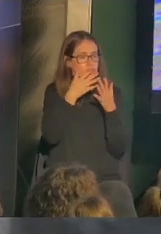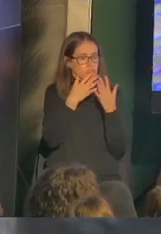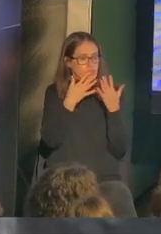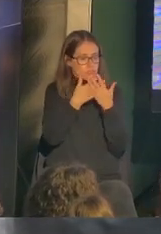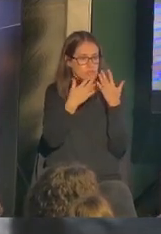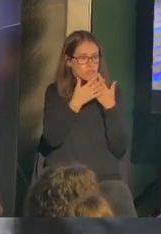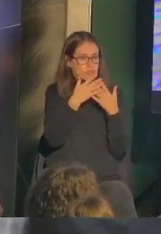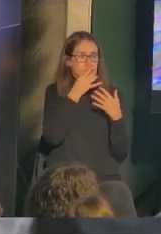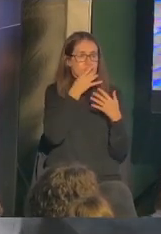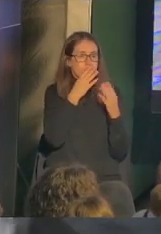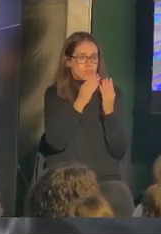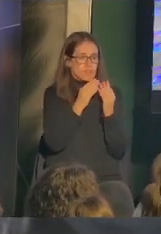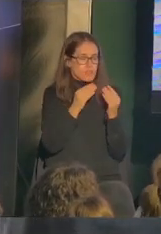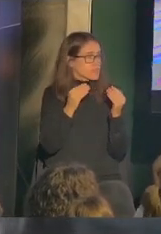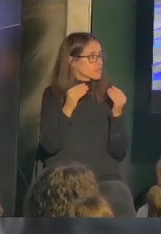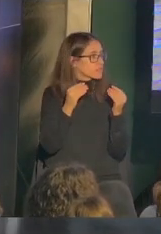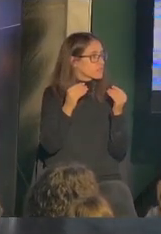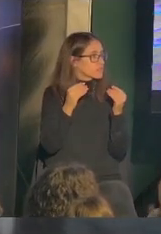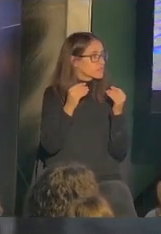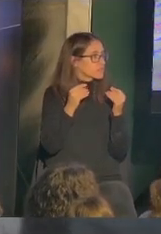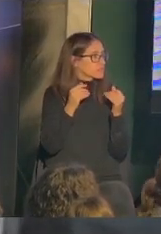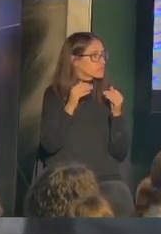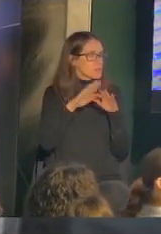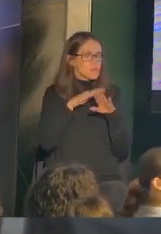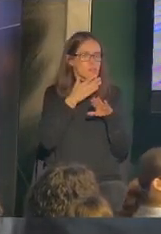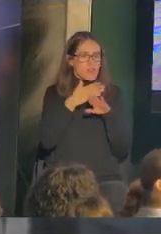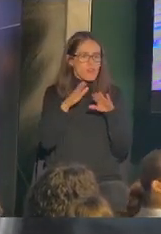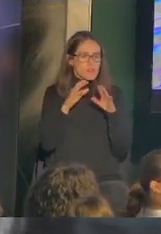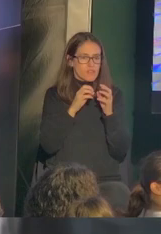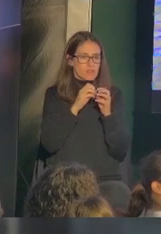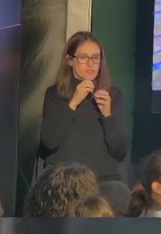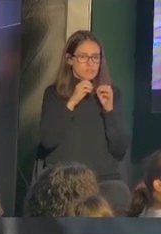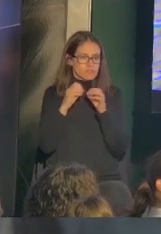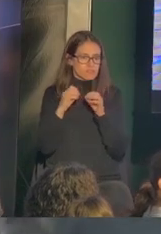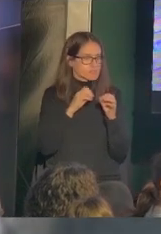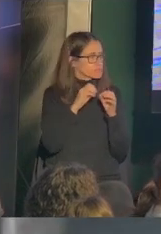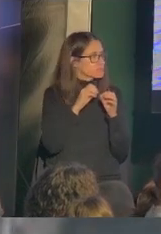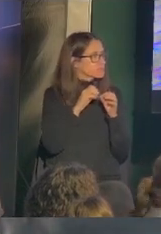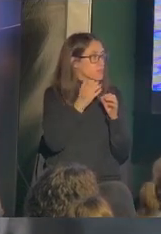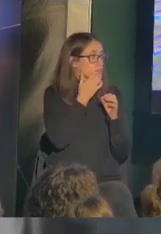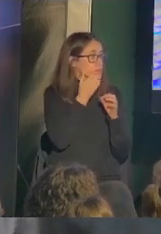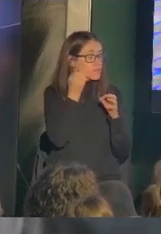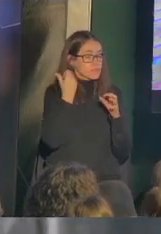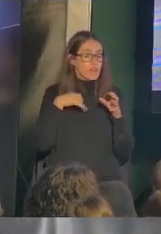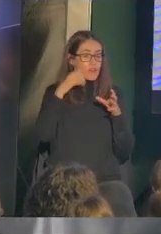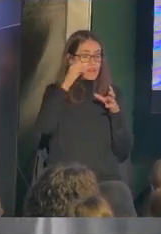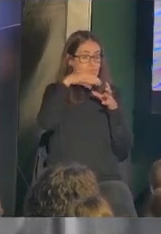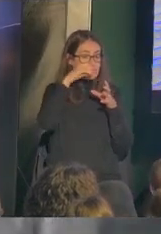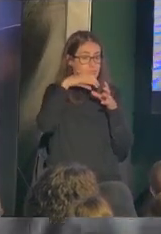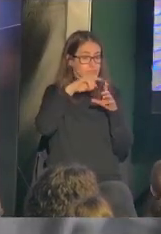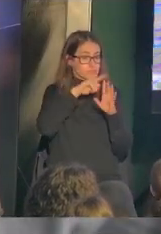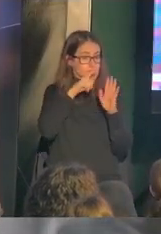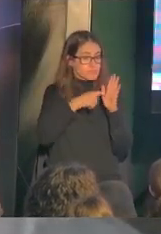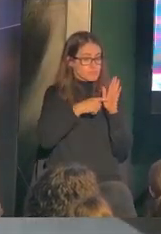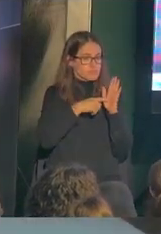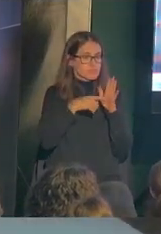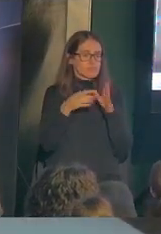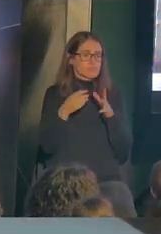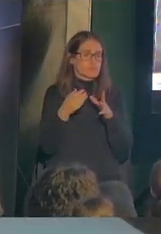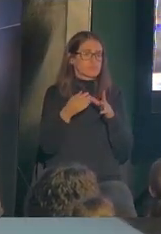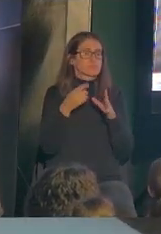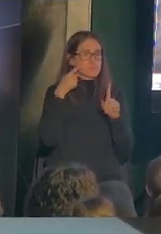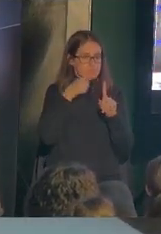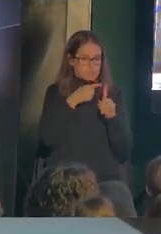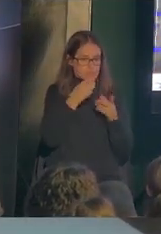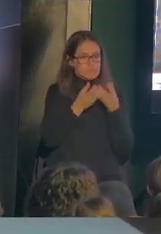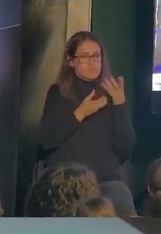vale? Es va en el moment i així evitem grumolls. Un cop ho tinguem tot a dins, el que farem serà portar-ho a ebullició i